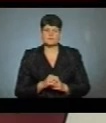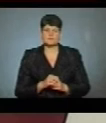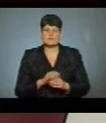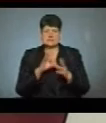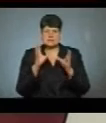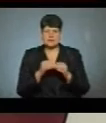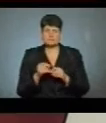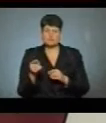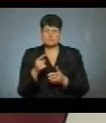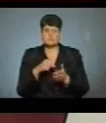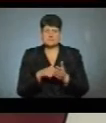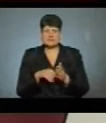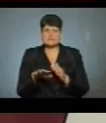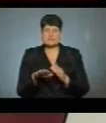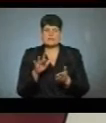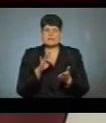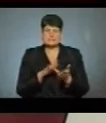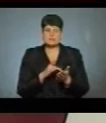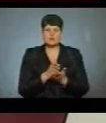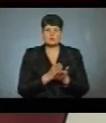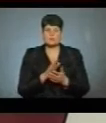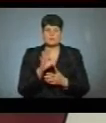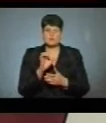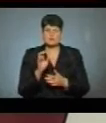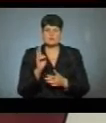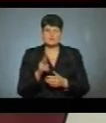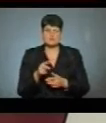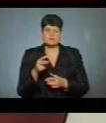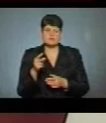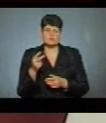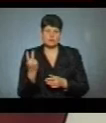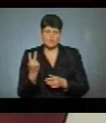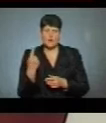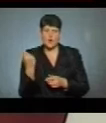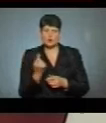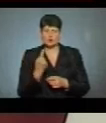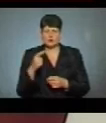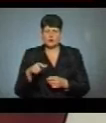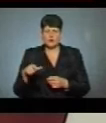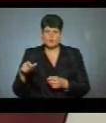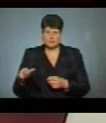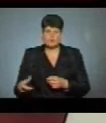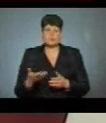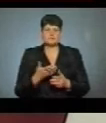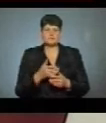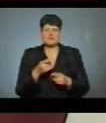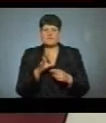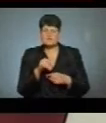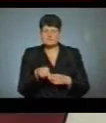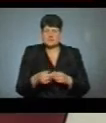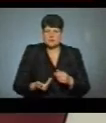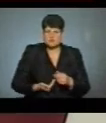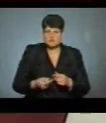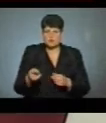Загалом Тернопільський міський територіальний центр обслуговує 522 одиноких осіб віком від 65 років. Усі вони проживають